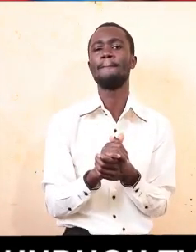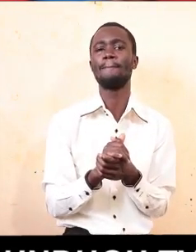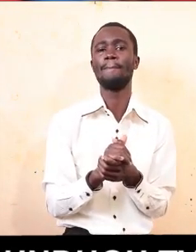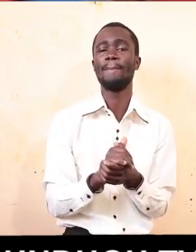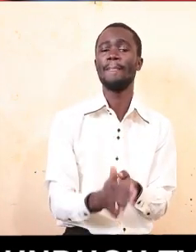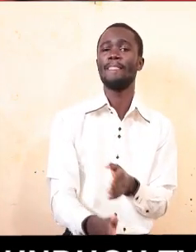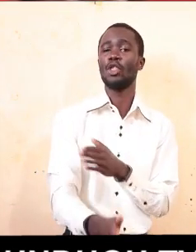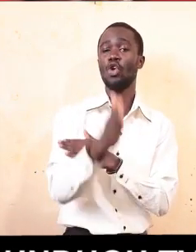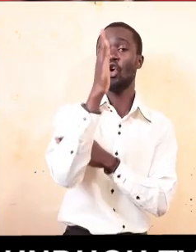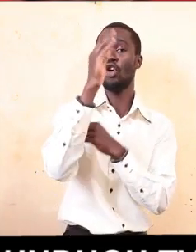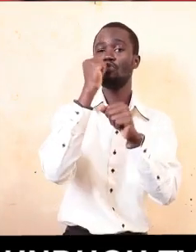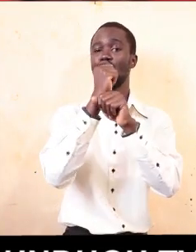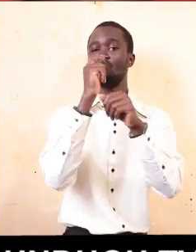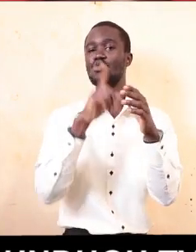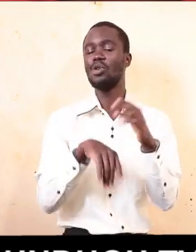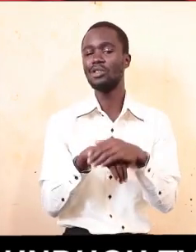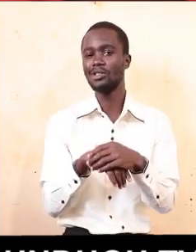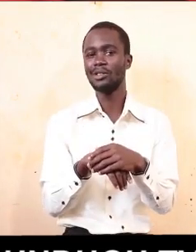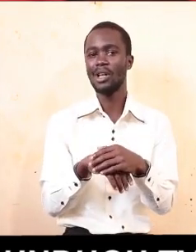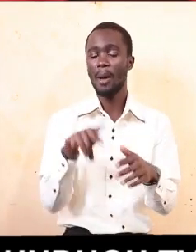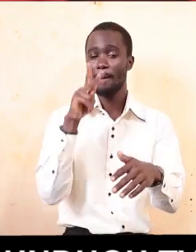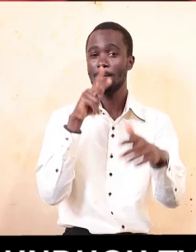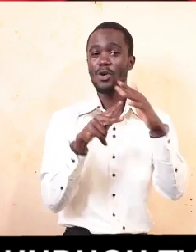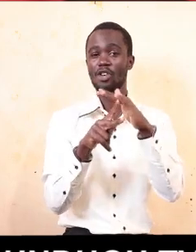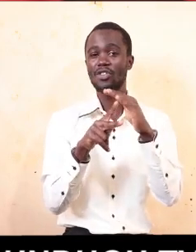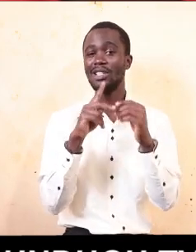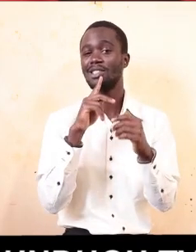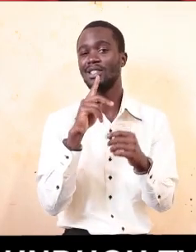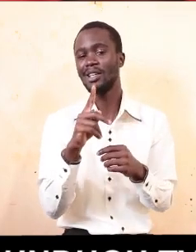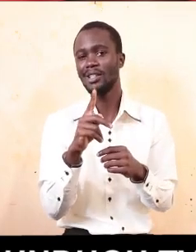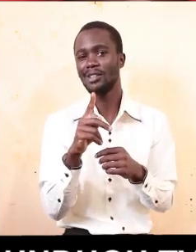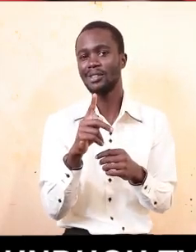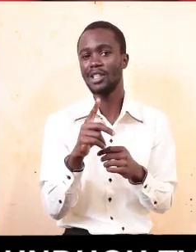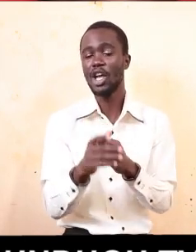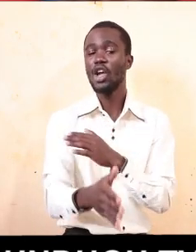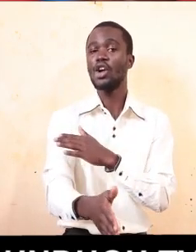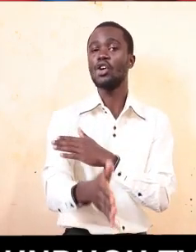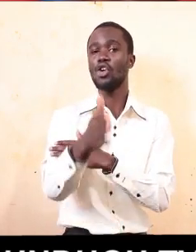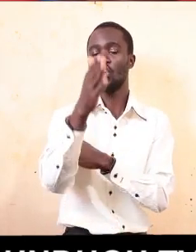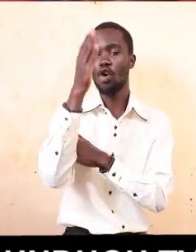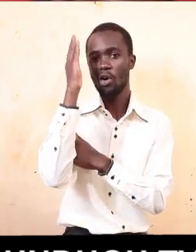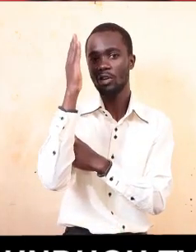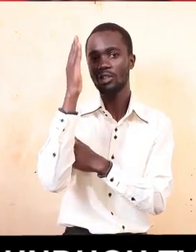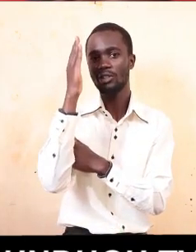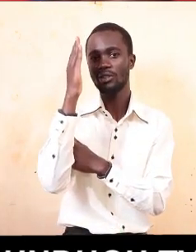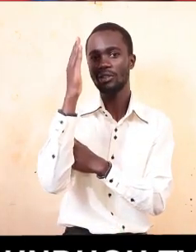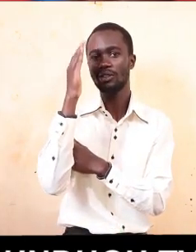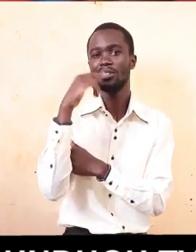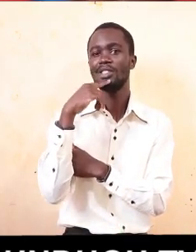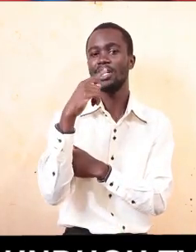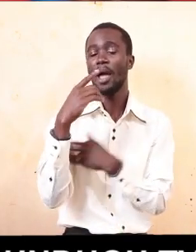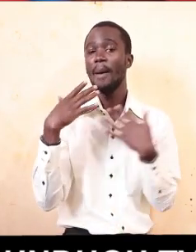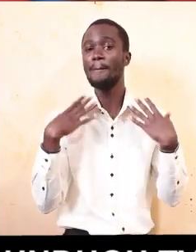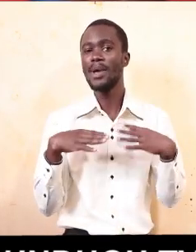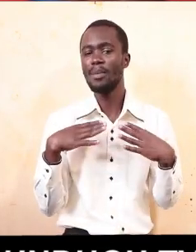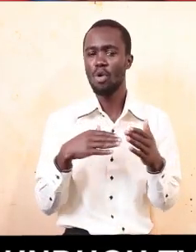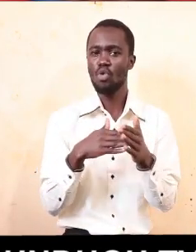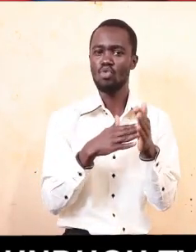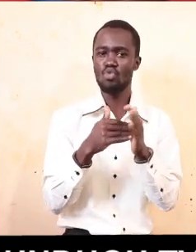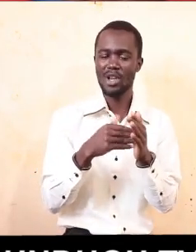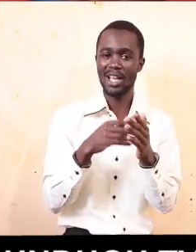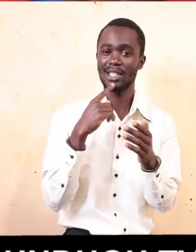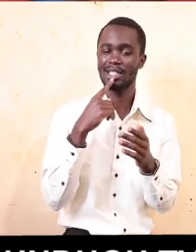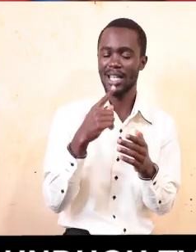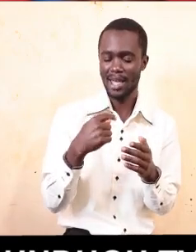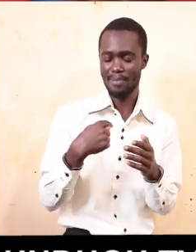ati Mungu nabii anawaambia ati Mungu anasema wale wadhaifu na waseme mimi